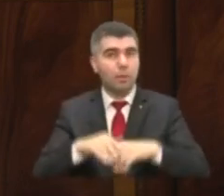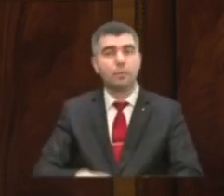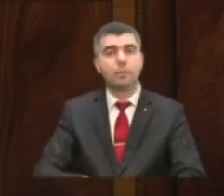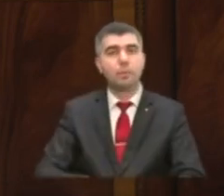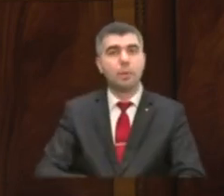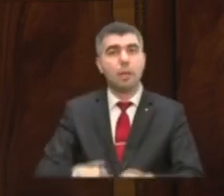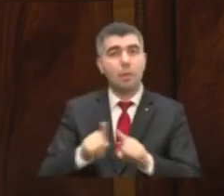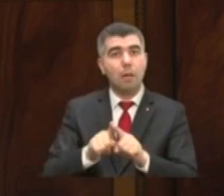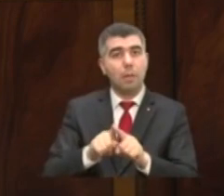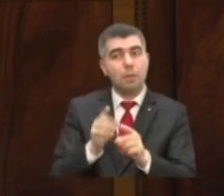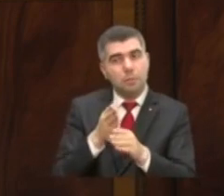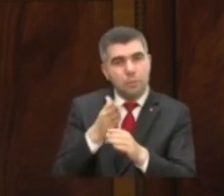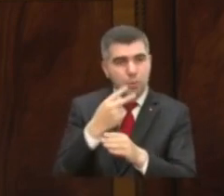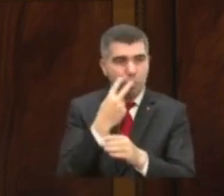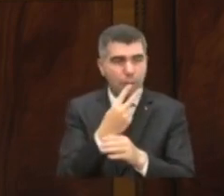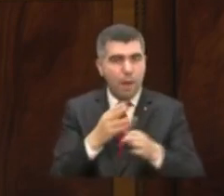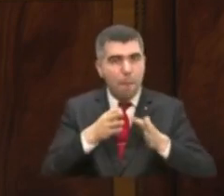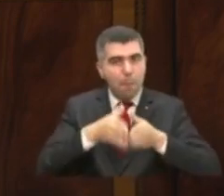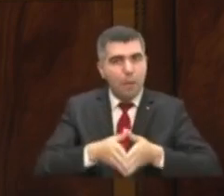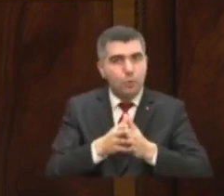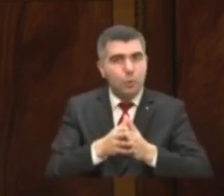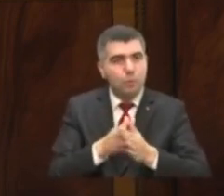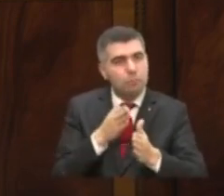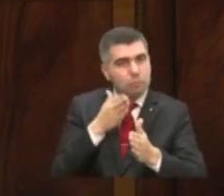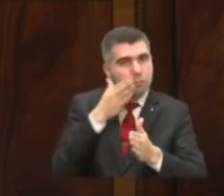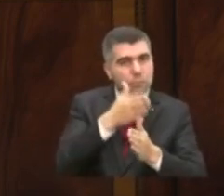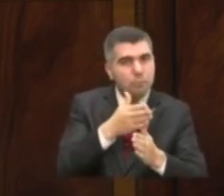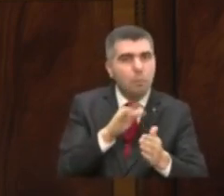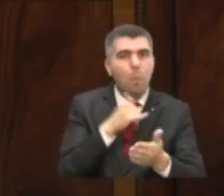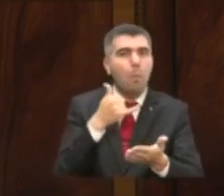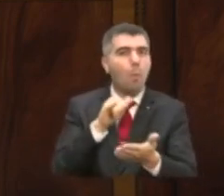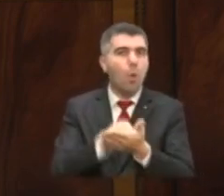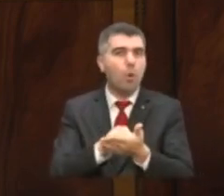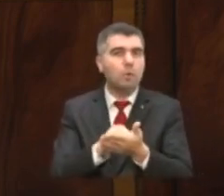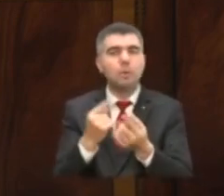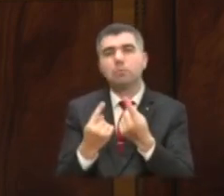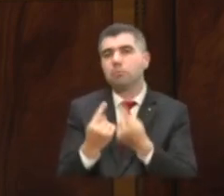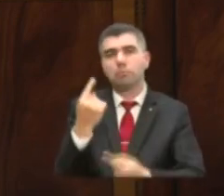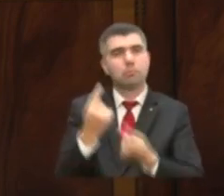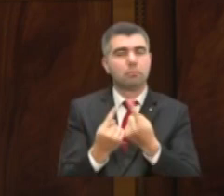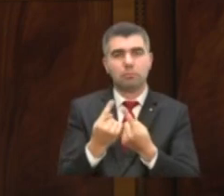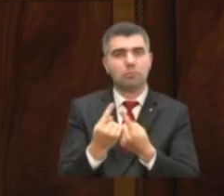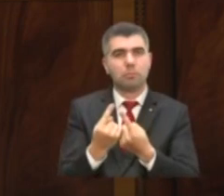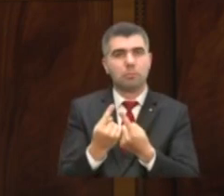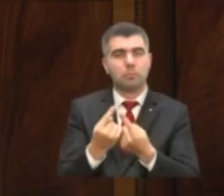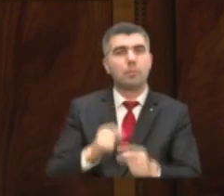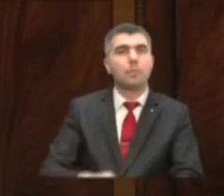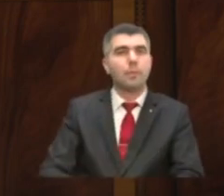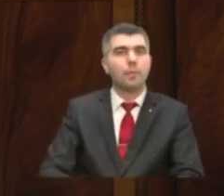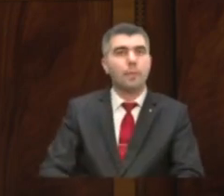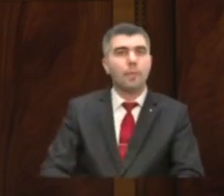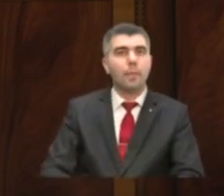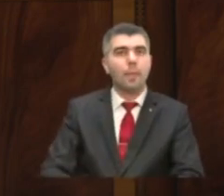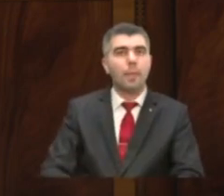تحيناً لركوب البحر، ويعرضون أنفسهم للموت في انتظار فانتوم يأتي أو لا يأتي، إلى